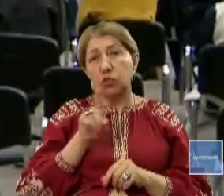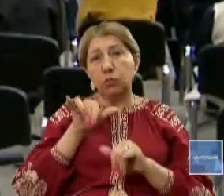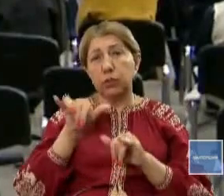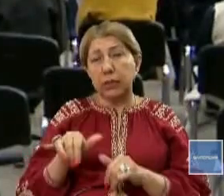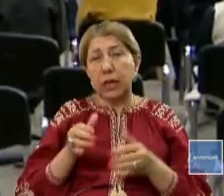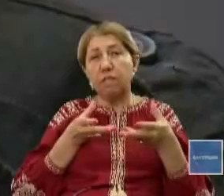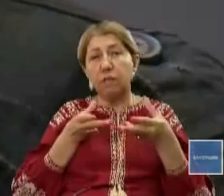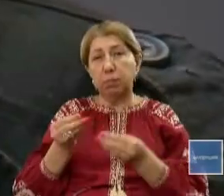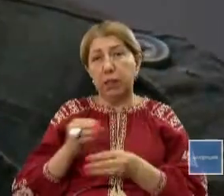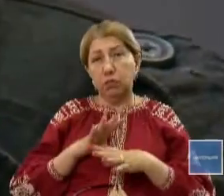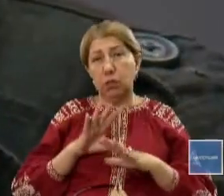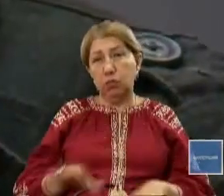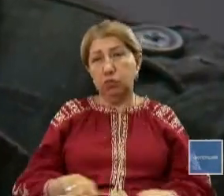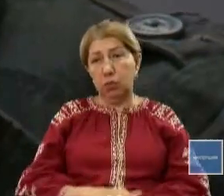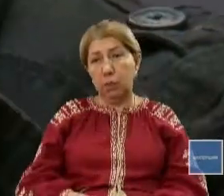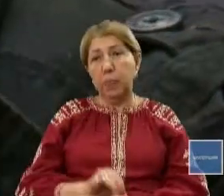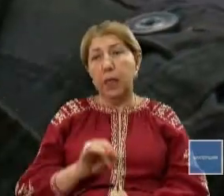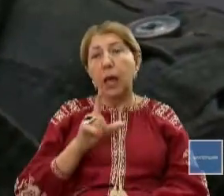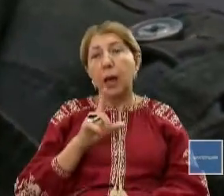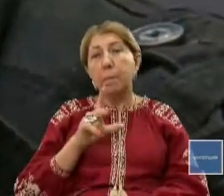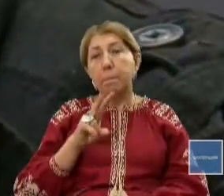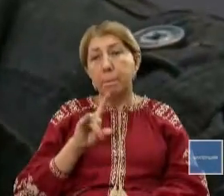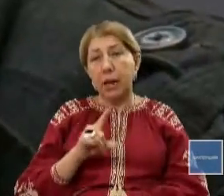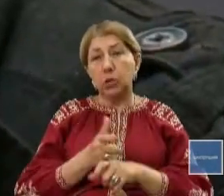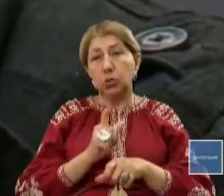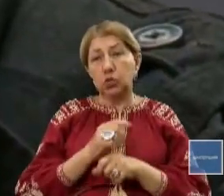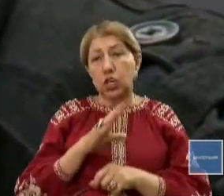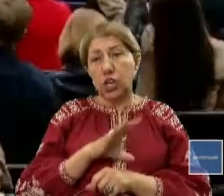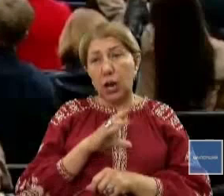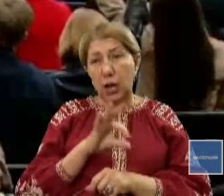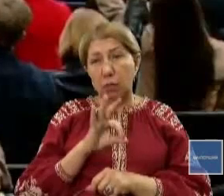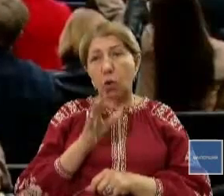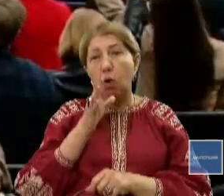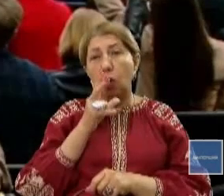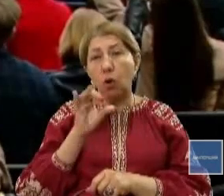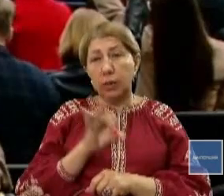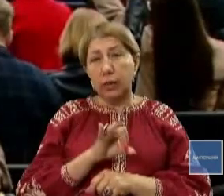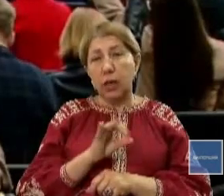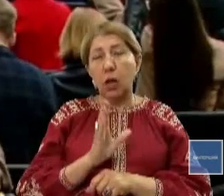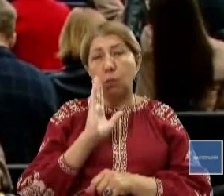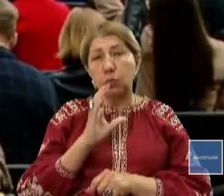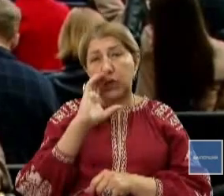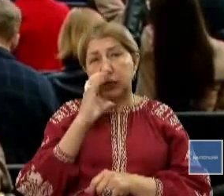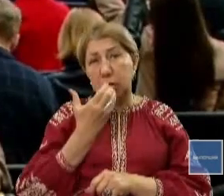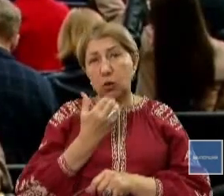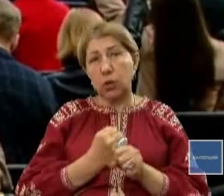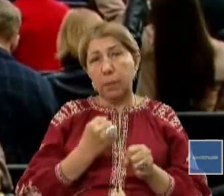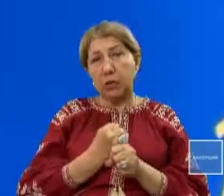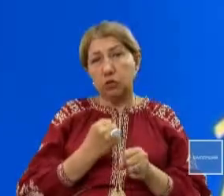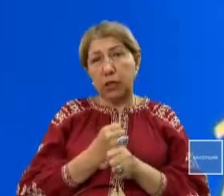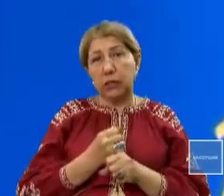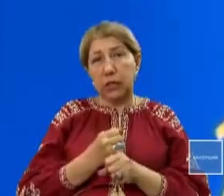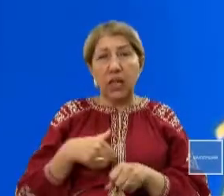впливу. І ми дуже чекаємо, коли буде серйозно працювати вся